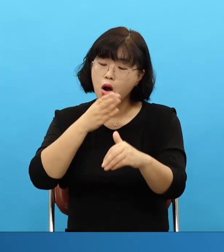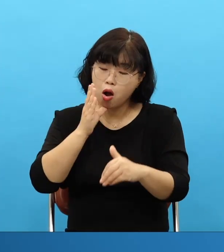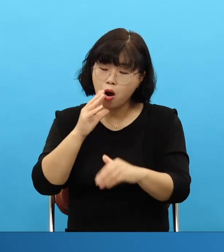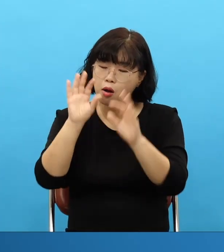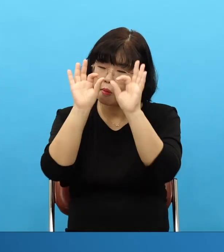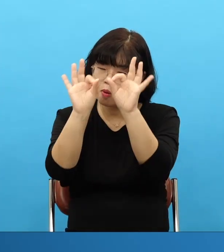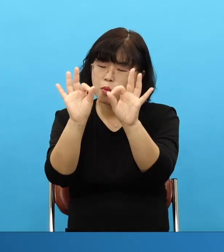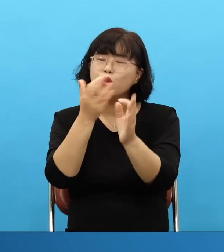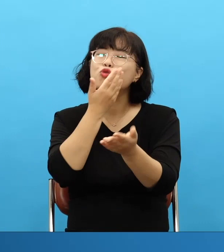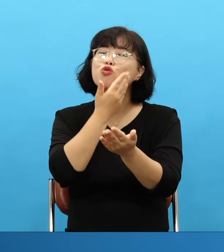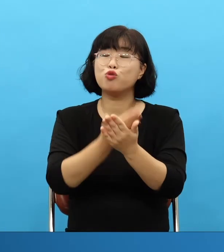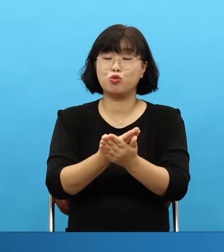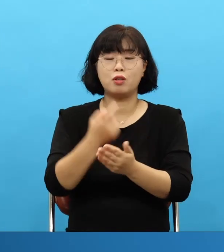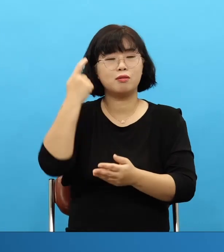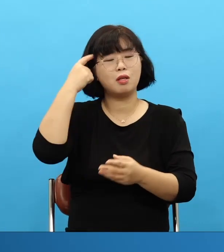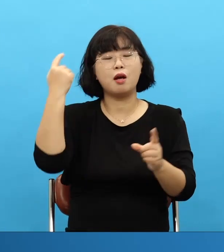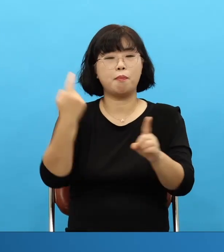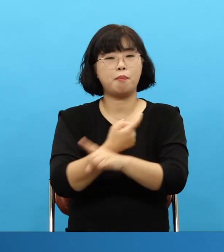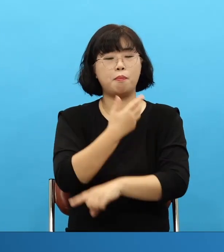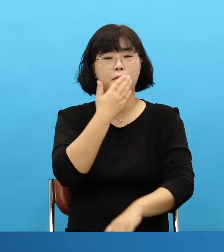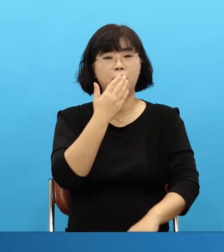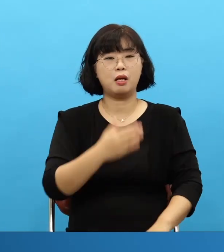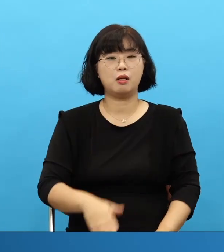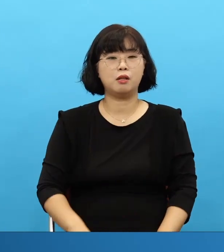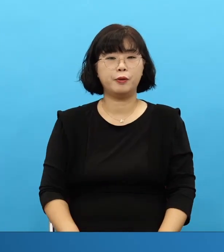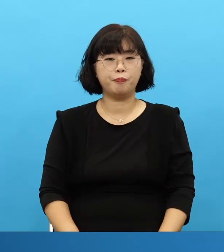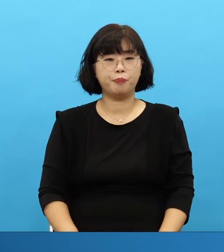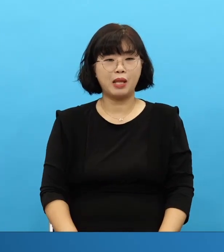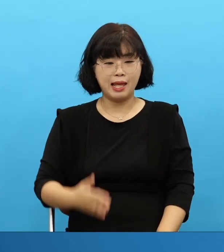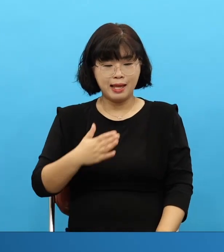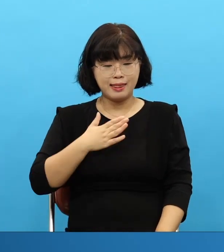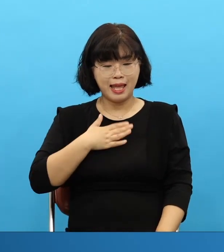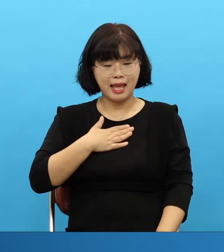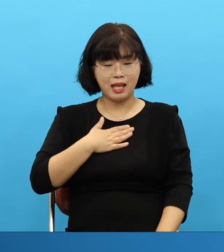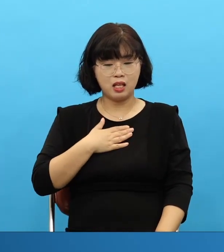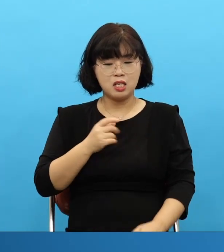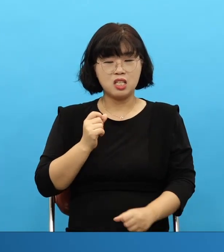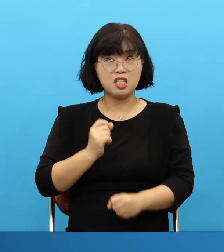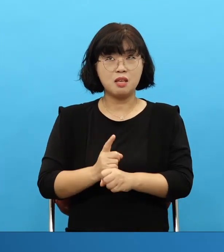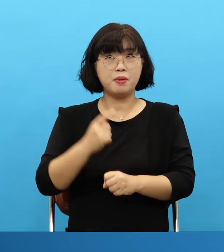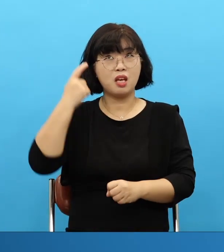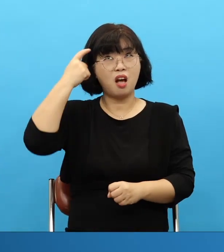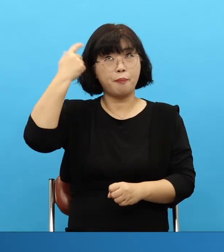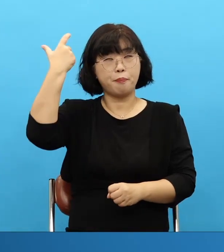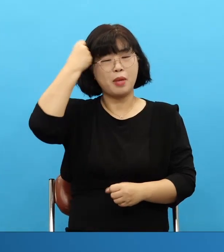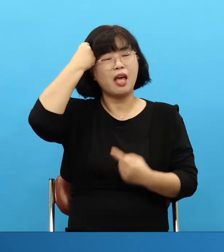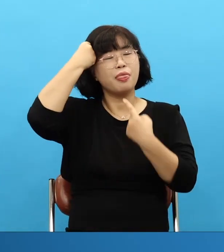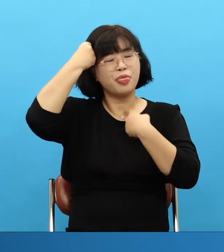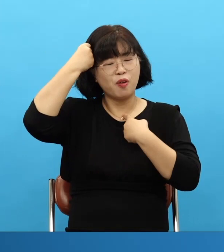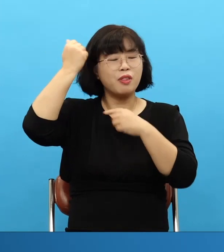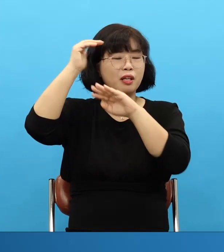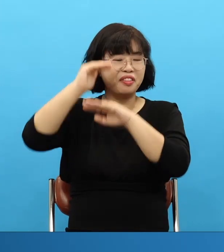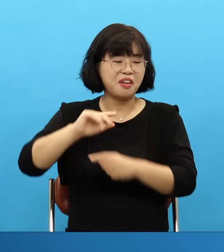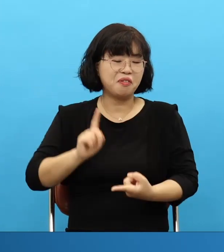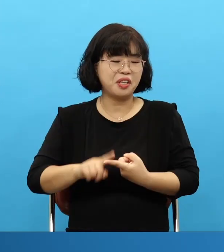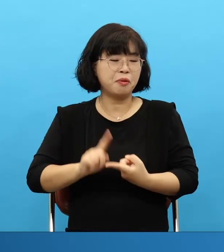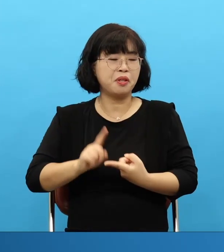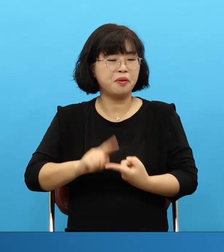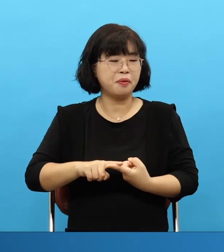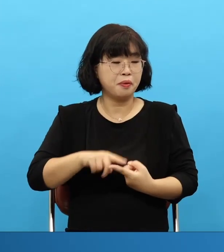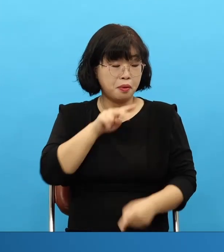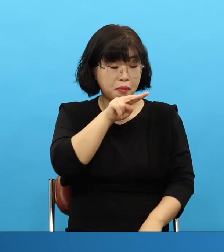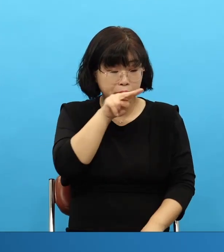다릅니다. Completely different. 그러니까 우리는 자꾸 내 선입견으로 보는 거예요. We keep looking out at things with our own prejudices instead.